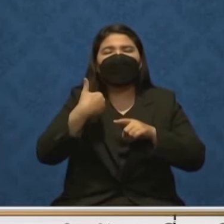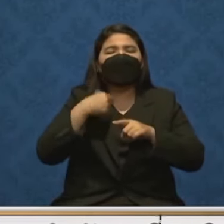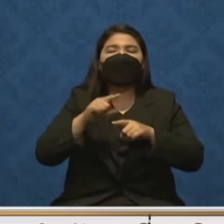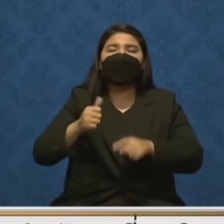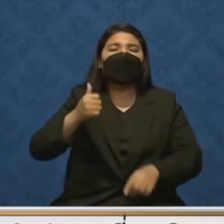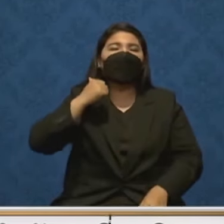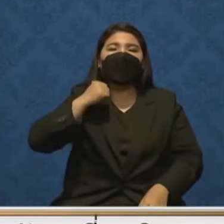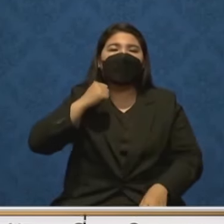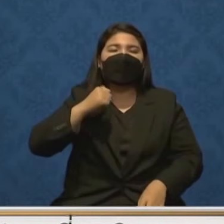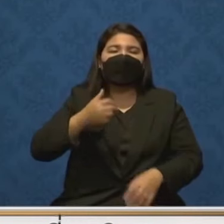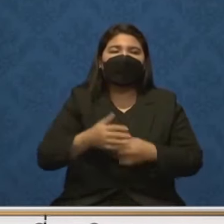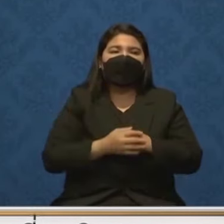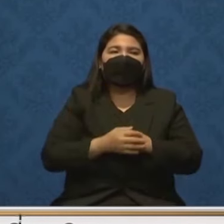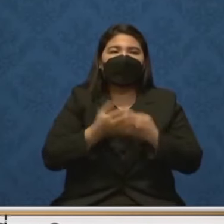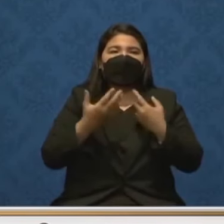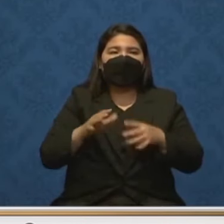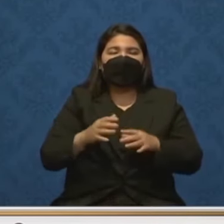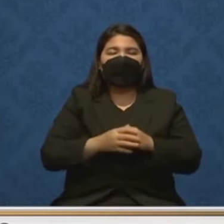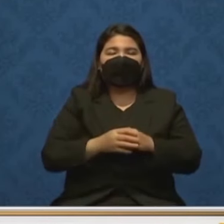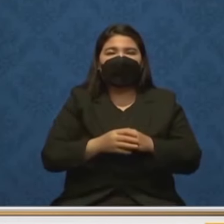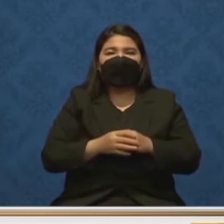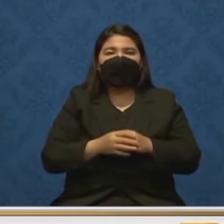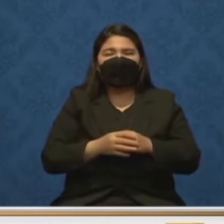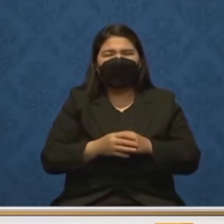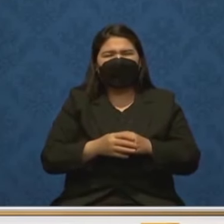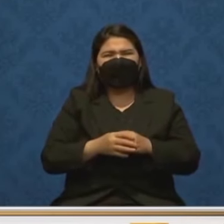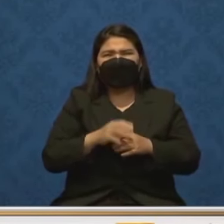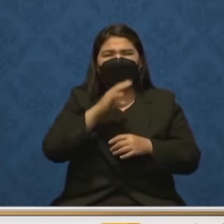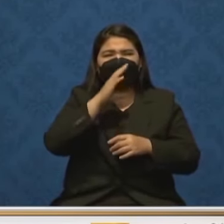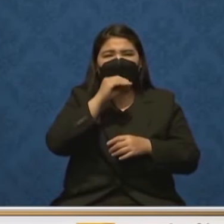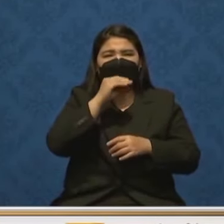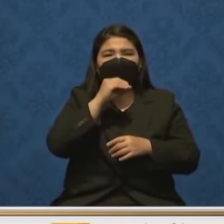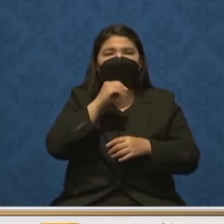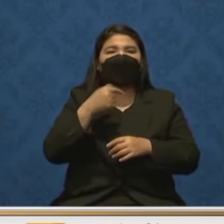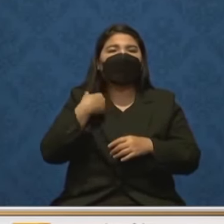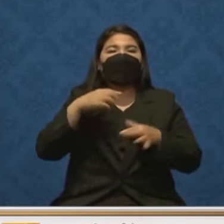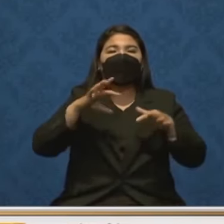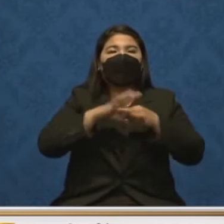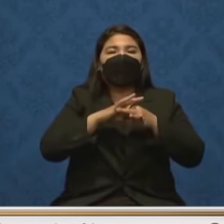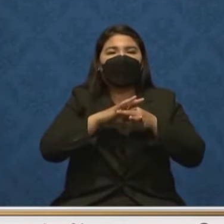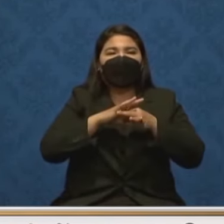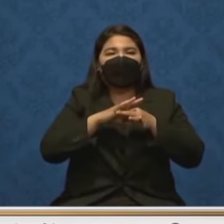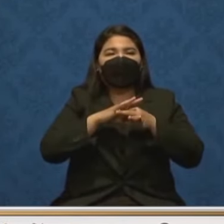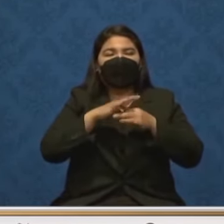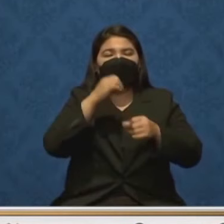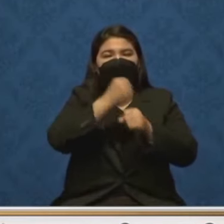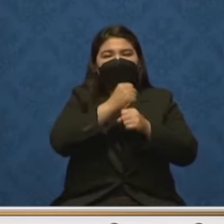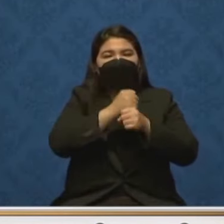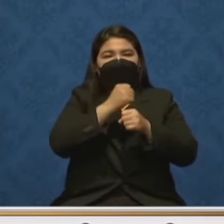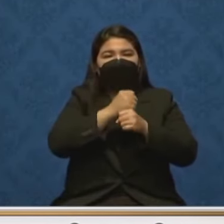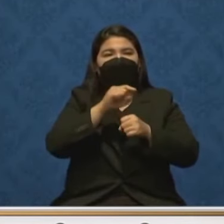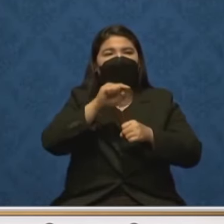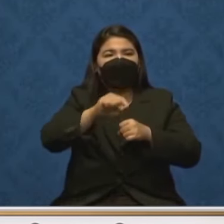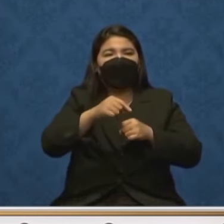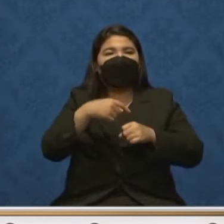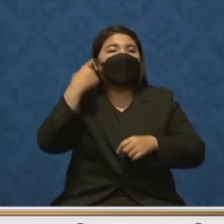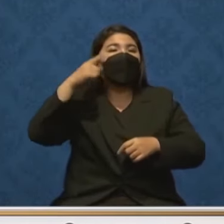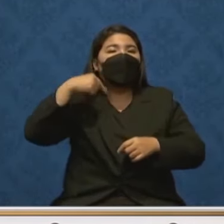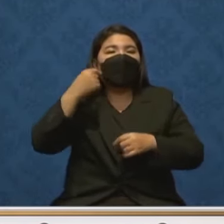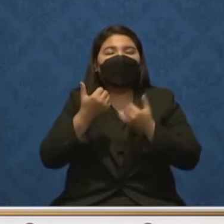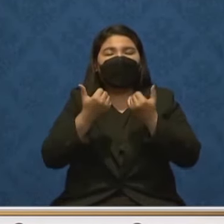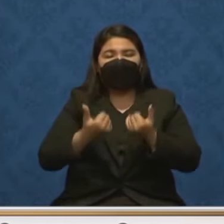เดิมๆที่จะต้องพูดไม่ที่จะไม่พูดถึงไม่ได้คือการปฏิบัติต่อผู้ต้องขังหญิงค่ะท่านประธานองค์กรสหประชาชาติ